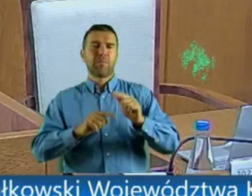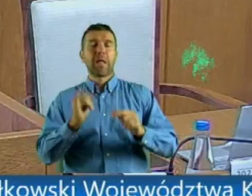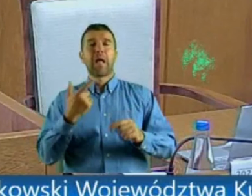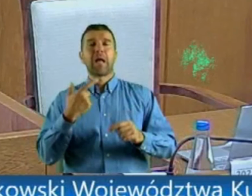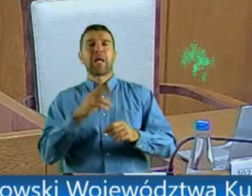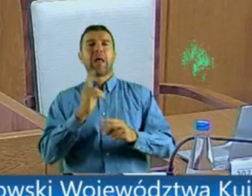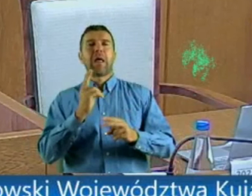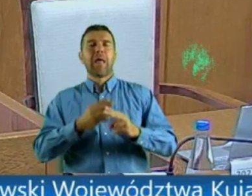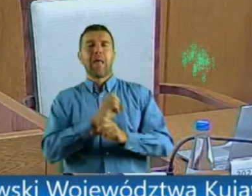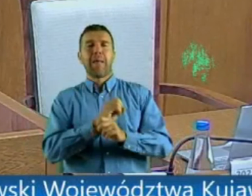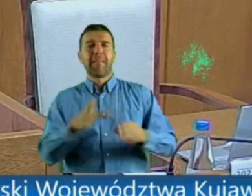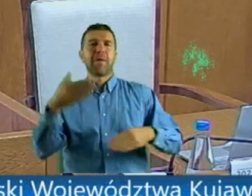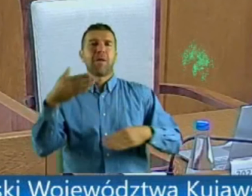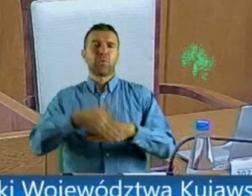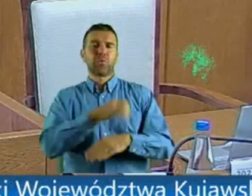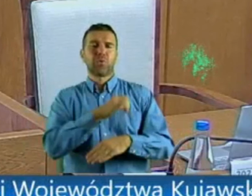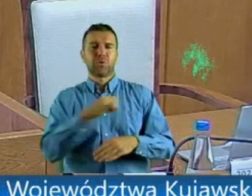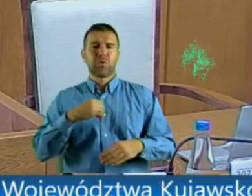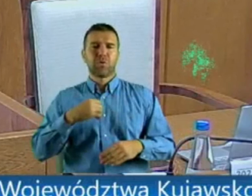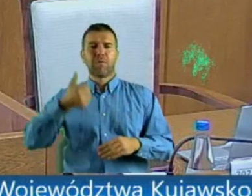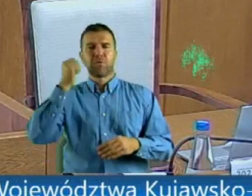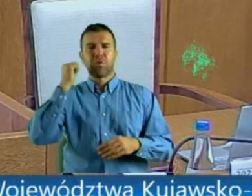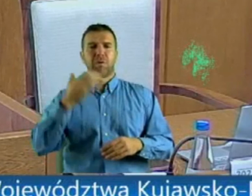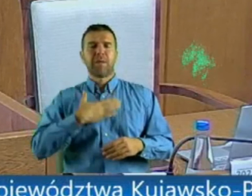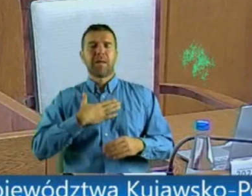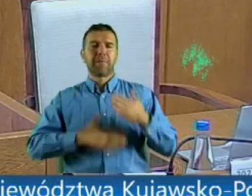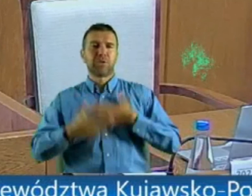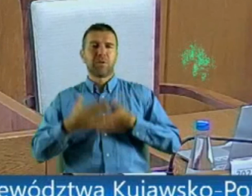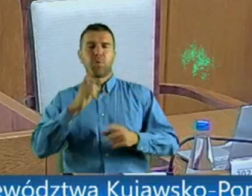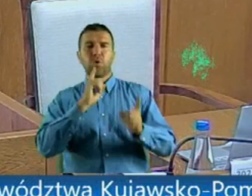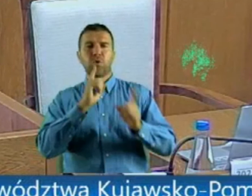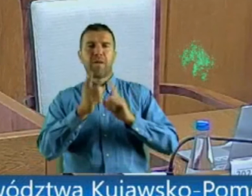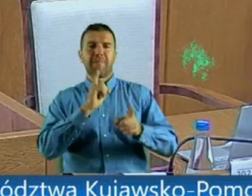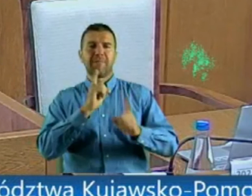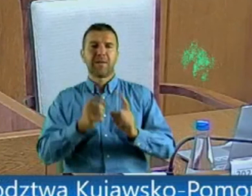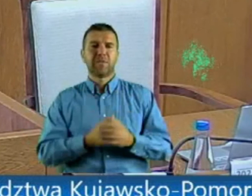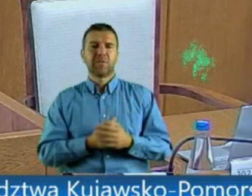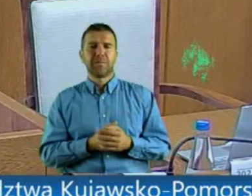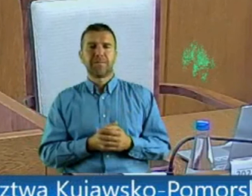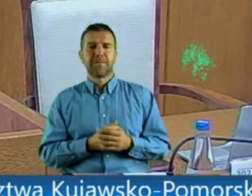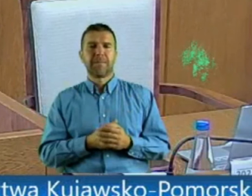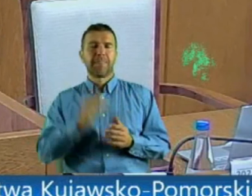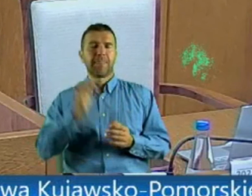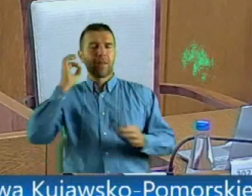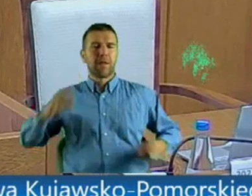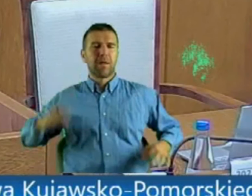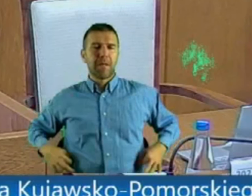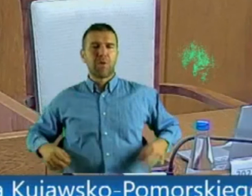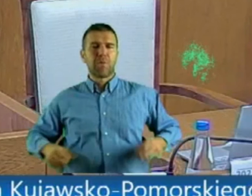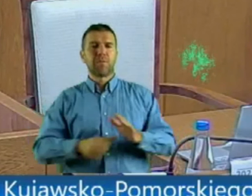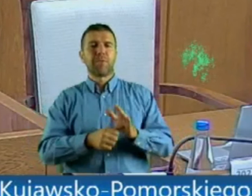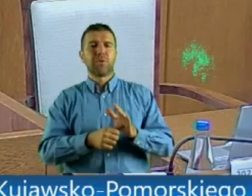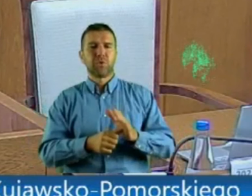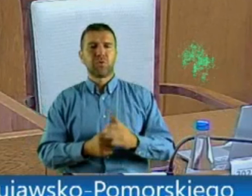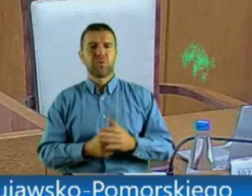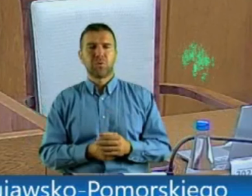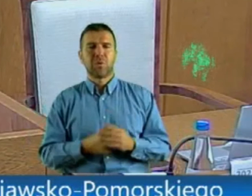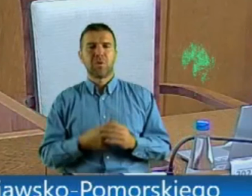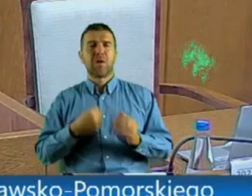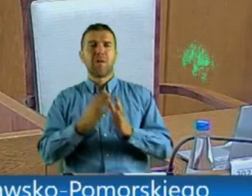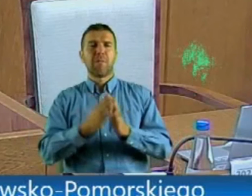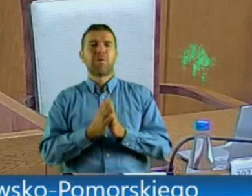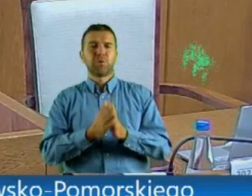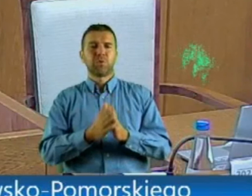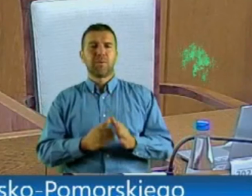to pozwolą. Wczoraj nawet miałem przyjemność rozmawiać z panem przewodniczącym Prusiem. Poprosiłem